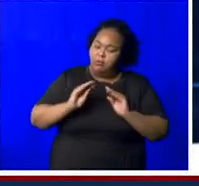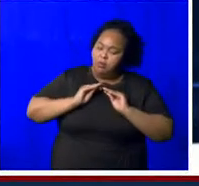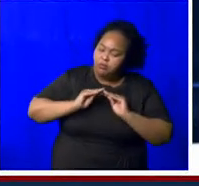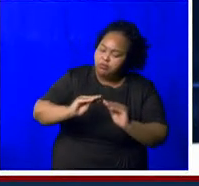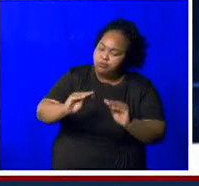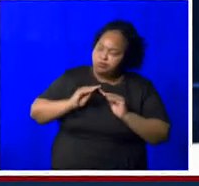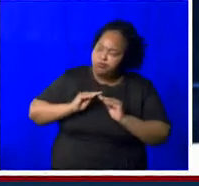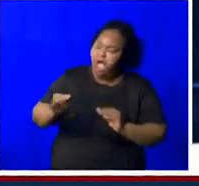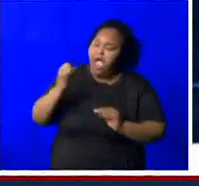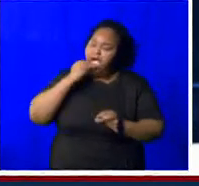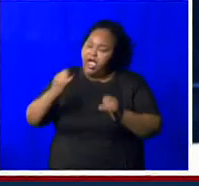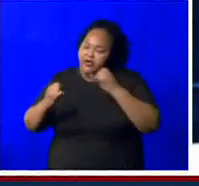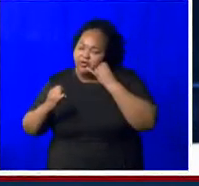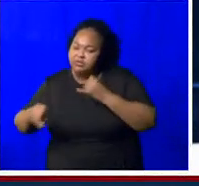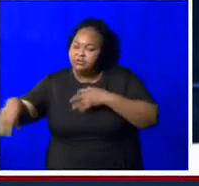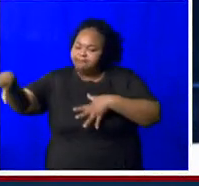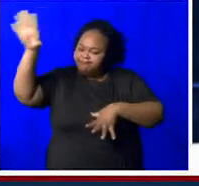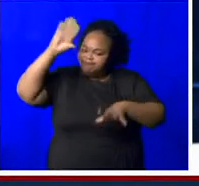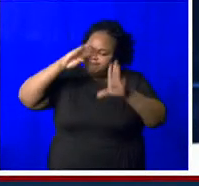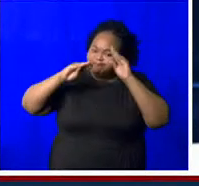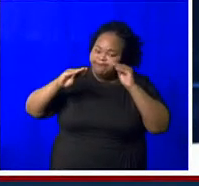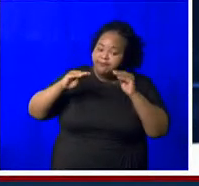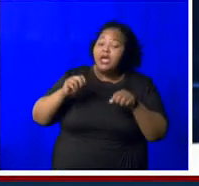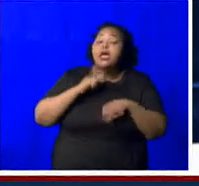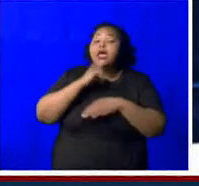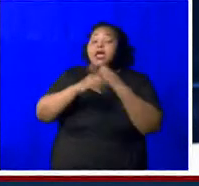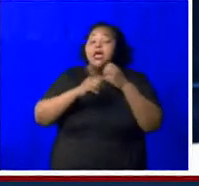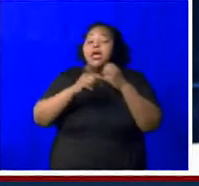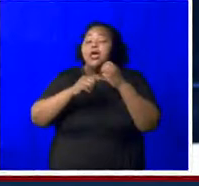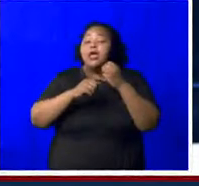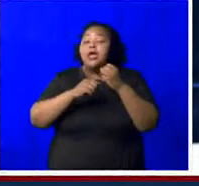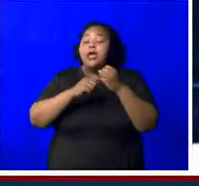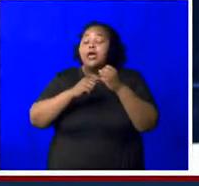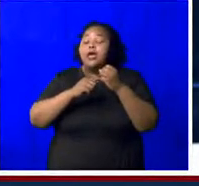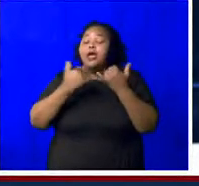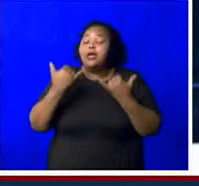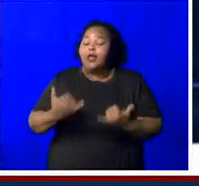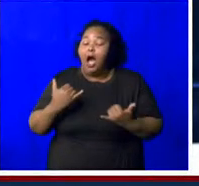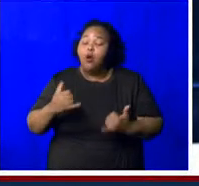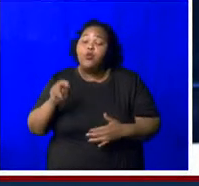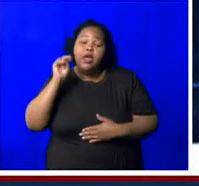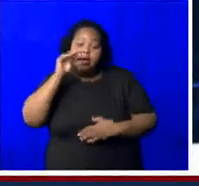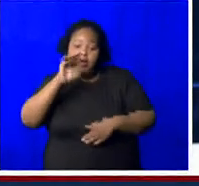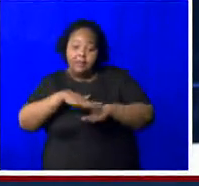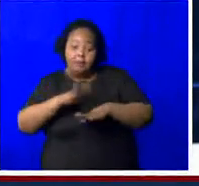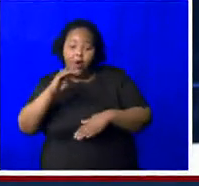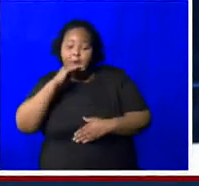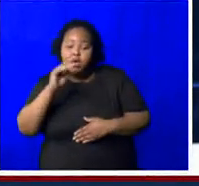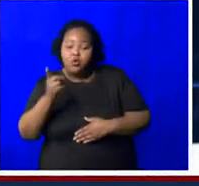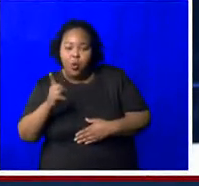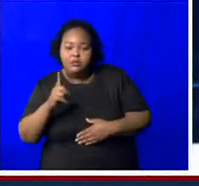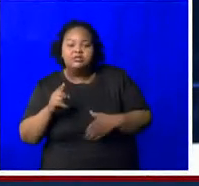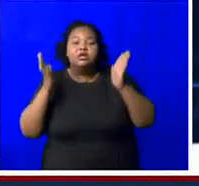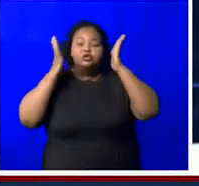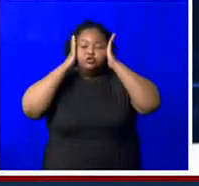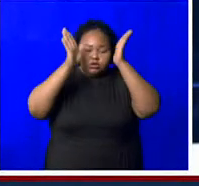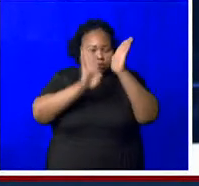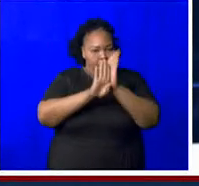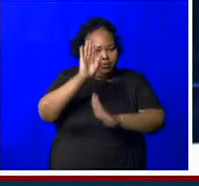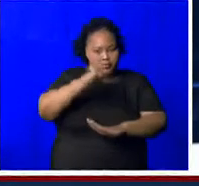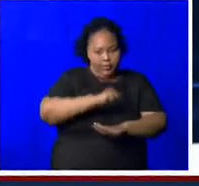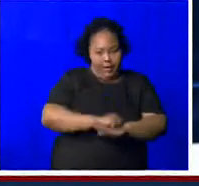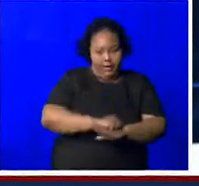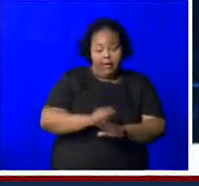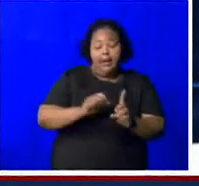babe nelwati lolungilo nalolutsingekile kuletikhathi tamanje kungalithuthukisa live leSwatini. Imvuna